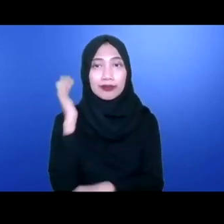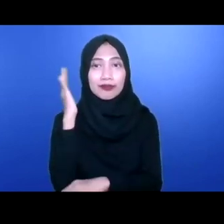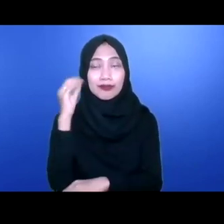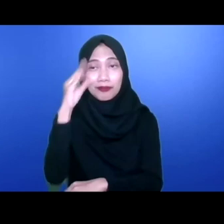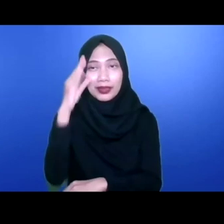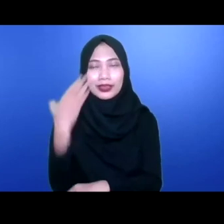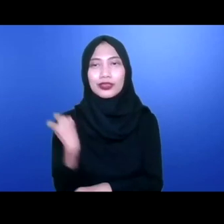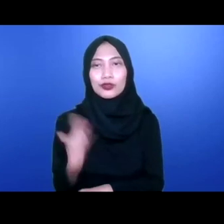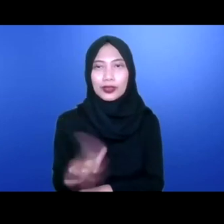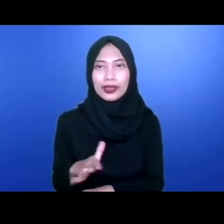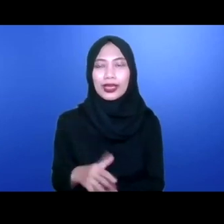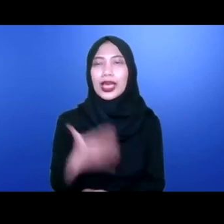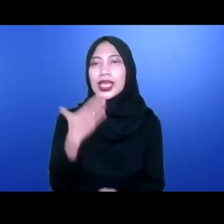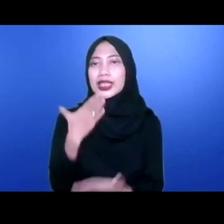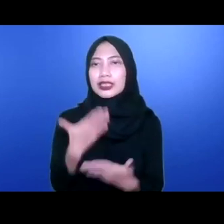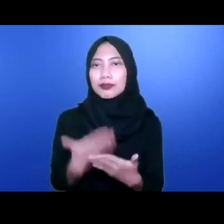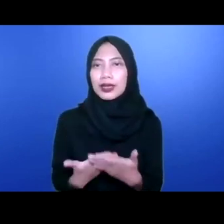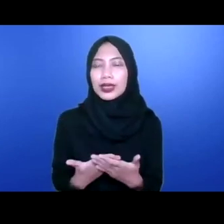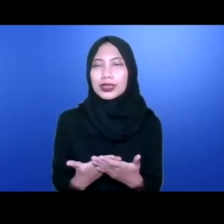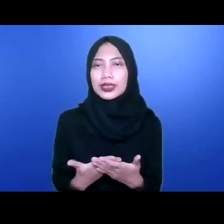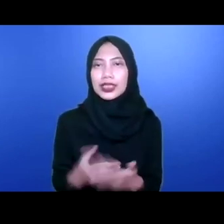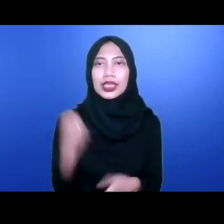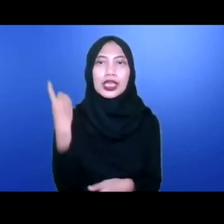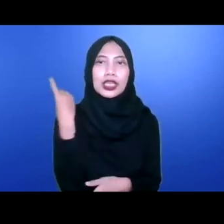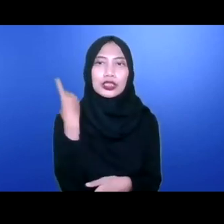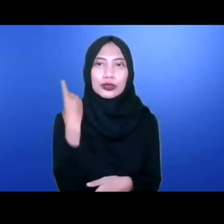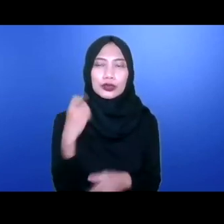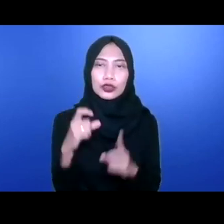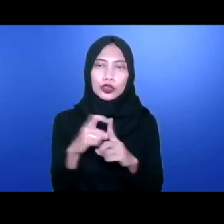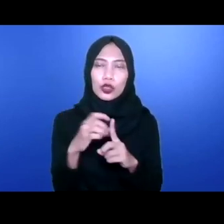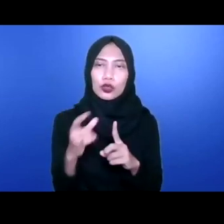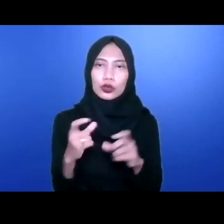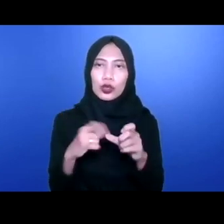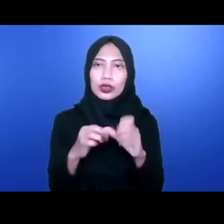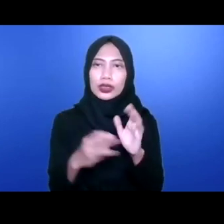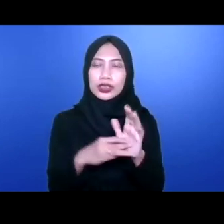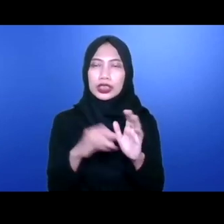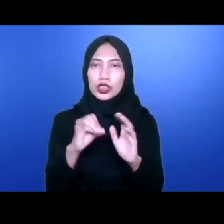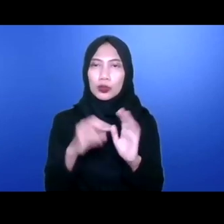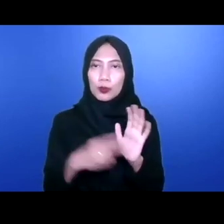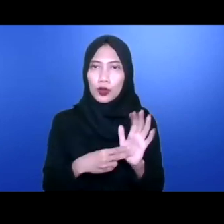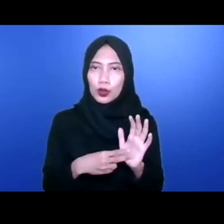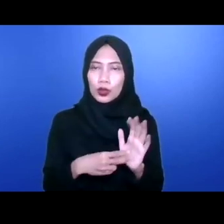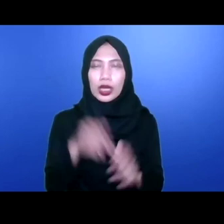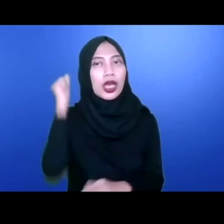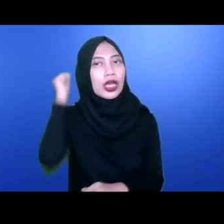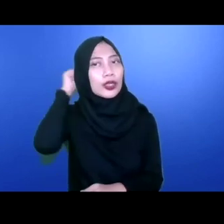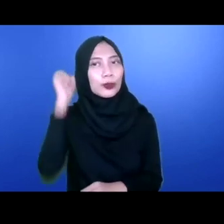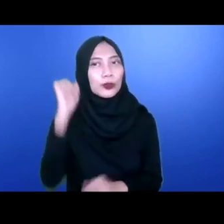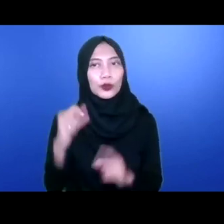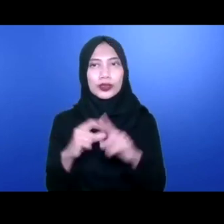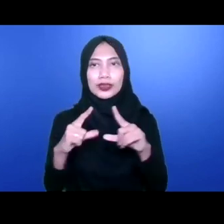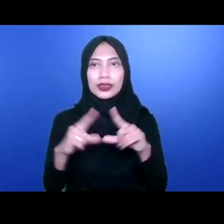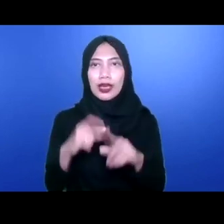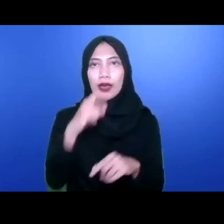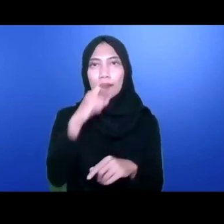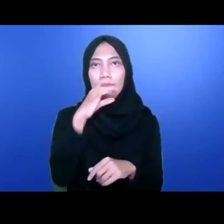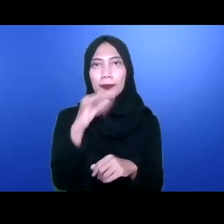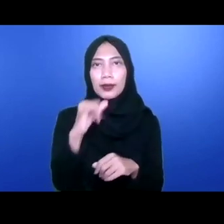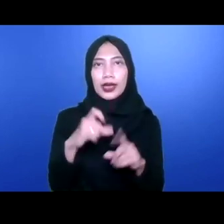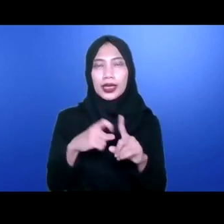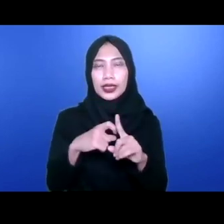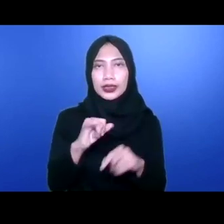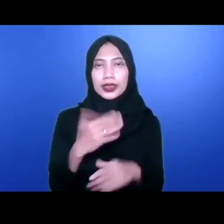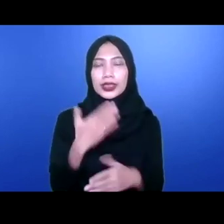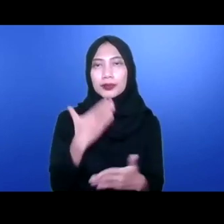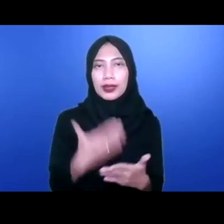Juga terima kasih banyak kepada Dr. Simone Shainer, Ibu Ida Rumondang, Bapak Riki Satria, dan Bapak Arya Gaduh atas